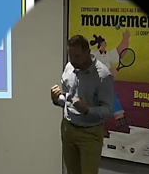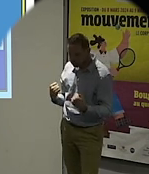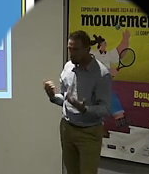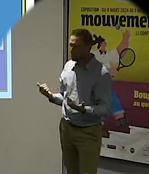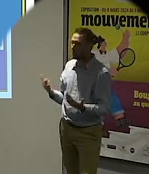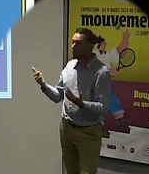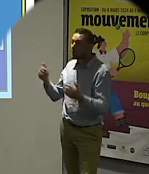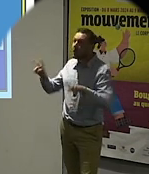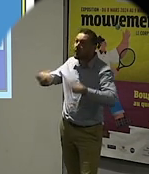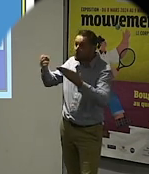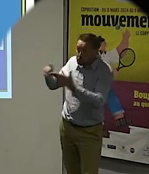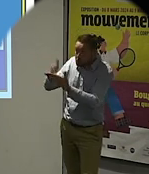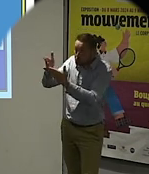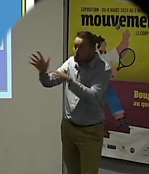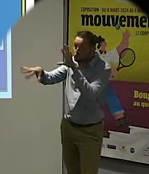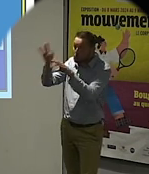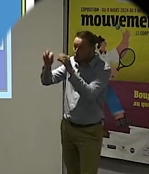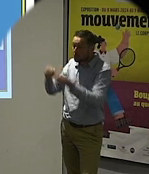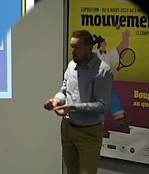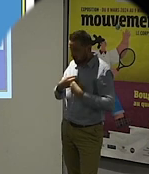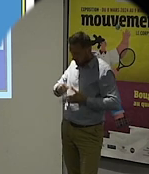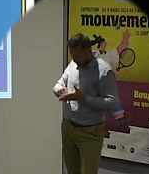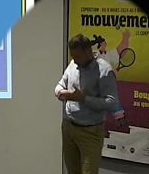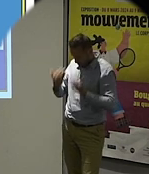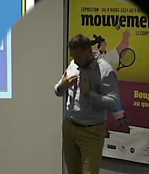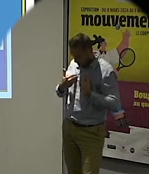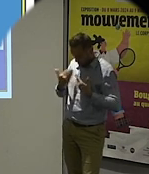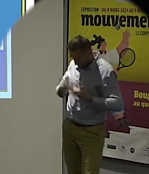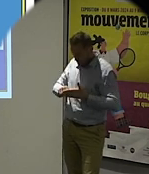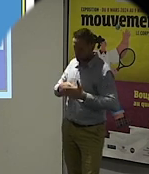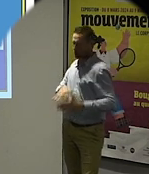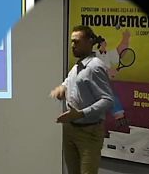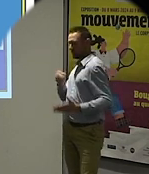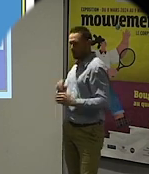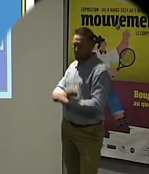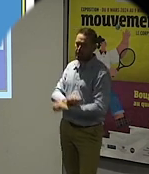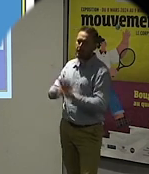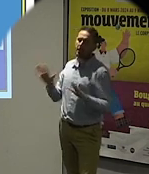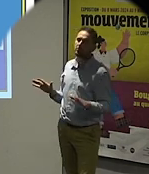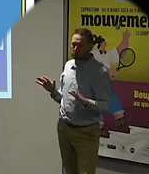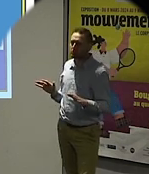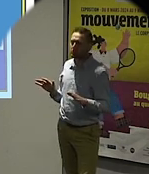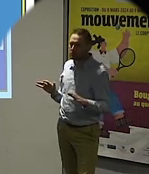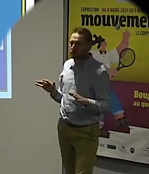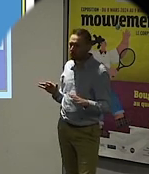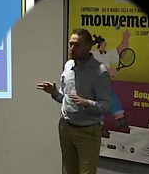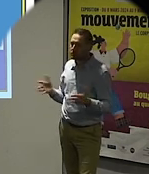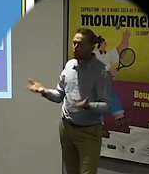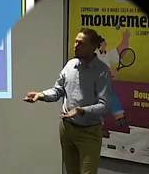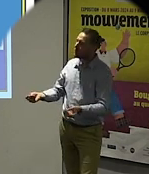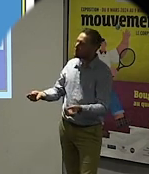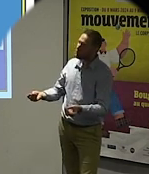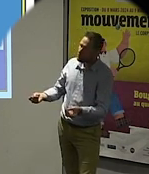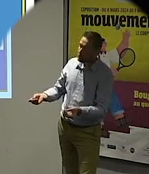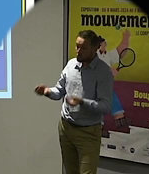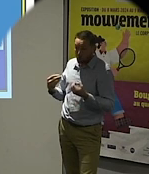la personne qu'il souhaite être. Et du coup, de trouver un apaisement et, de, voilà, et d'investir aussi du coup,